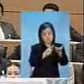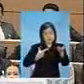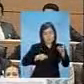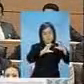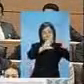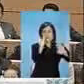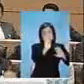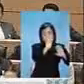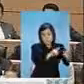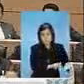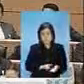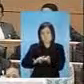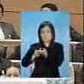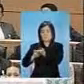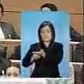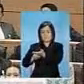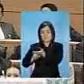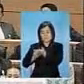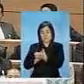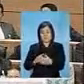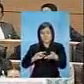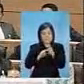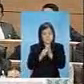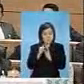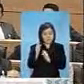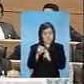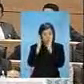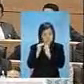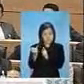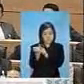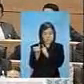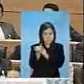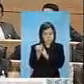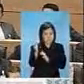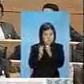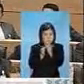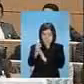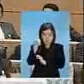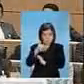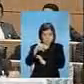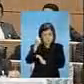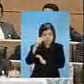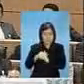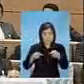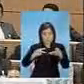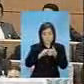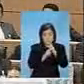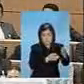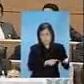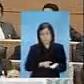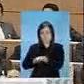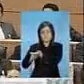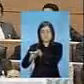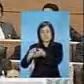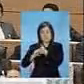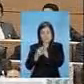าผู้ถูกกล่าวหาไม่มีสิทธิ์ไปชี้แจงต่อสู้ในชั้นอัยการพาดชั้นข้ามไปที่ศาลรัฐธรรมนูญเลยตกลงผู้ถูก